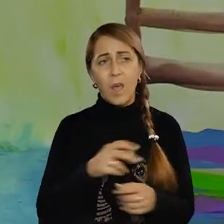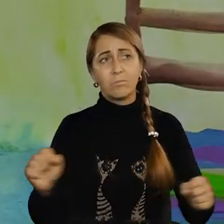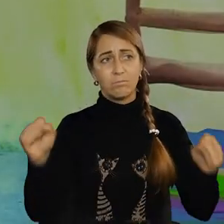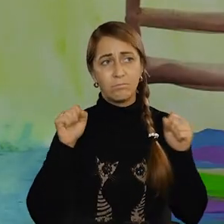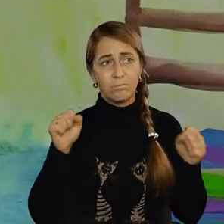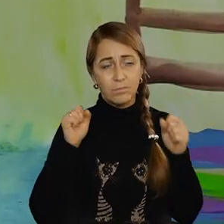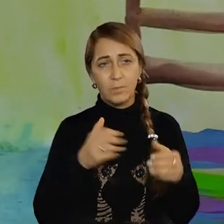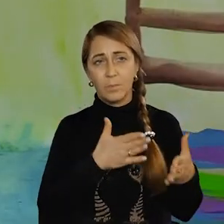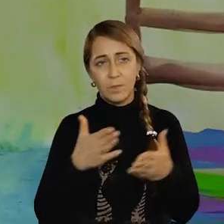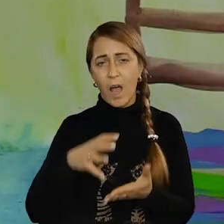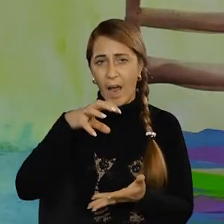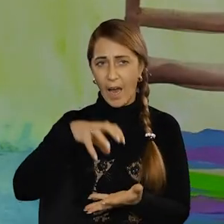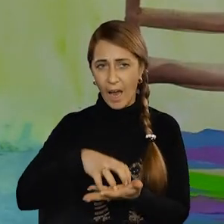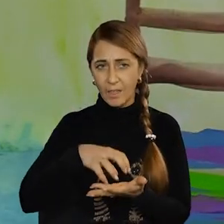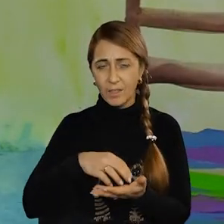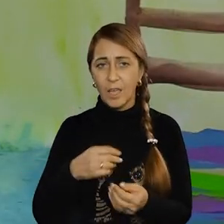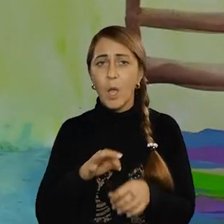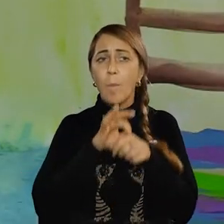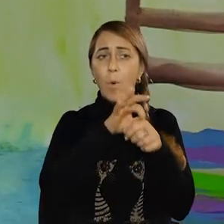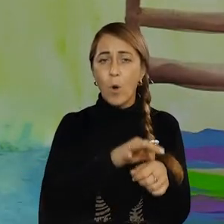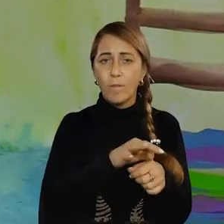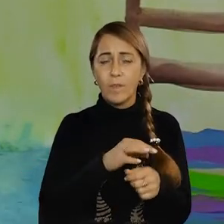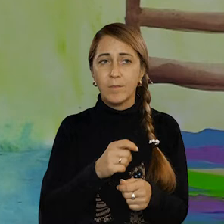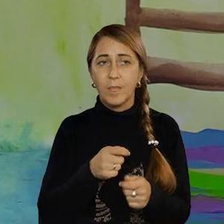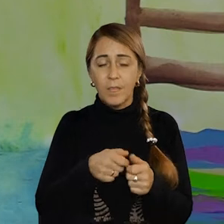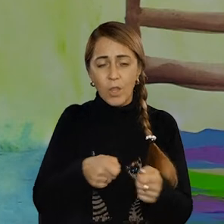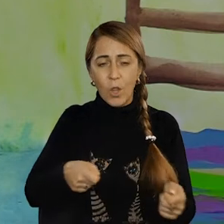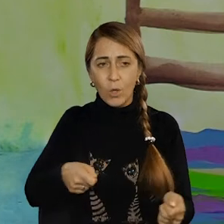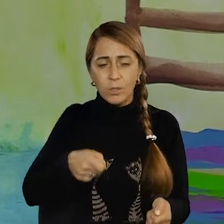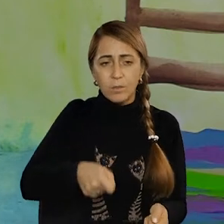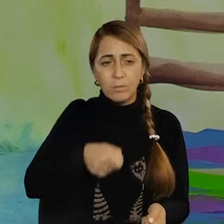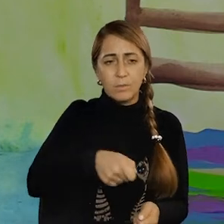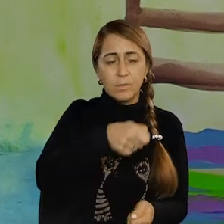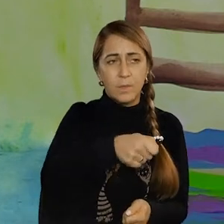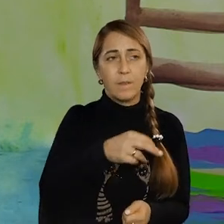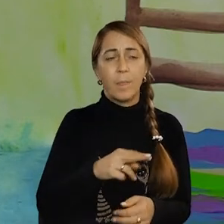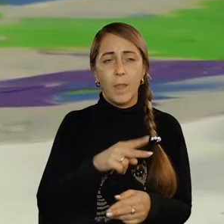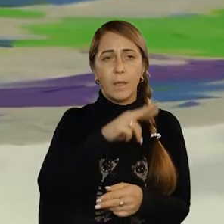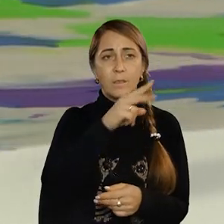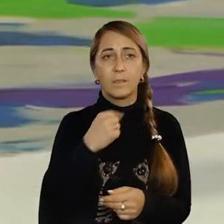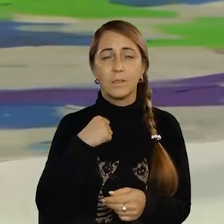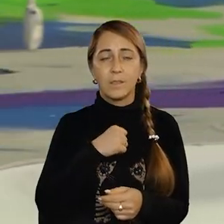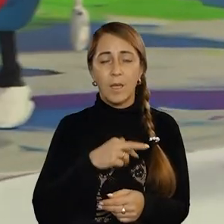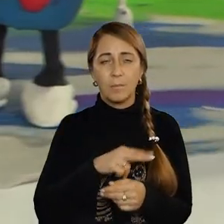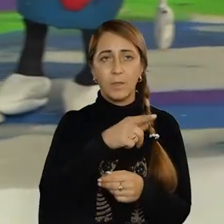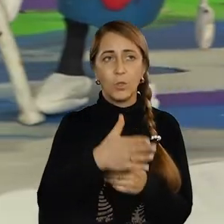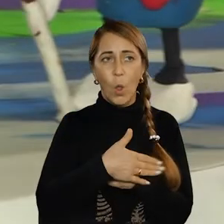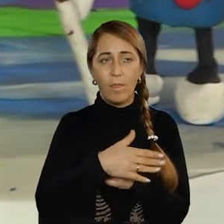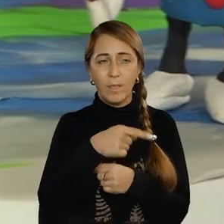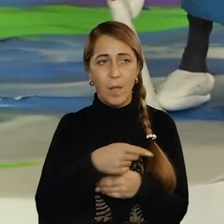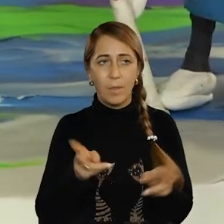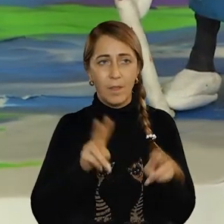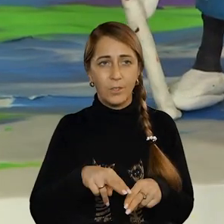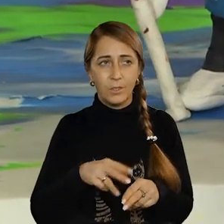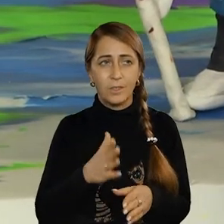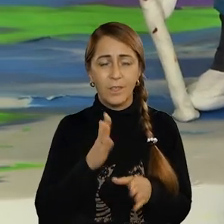– запропонував Кексик і провів тростинкою по східці. Він самотужки піднявся до дверей. Нам нічого не